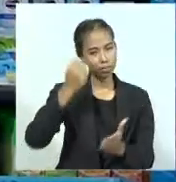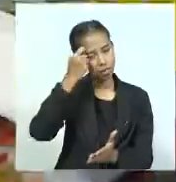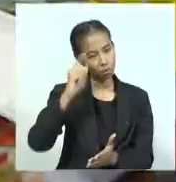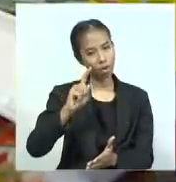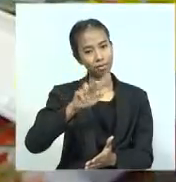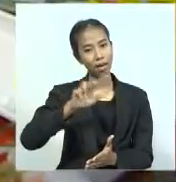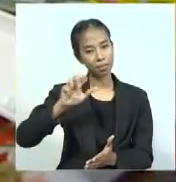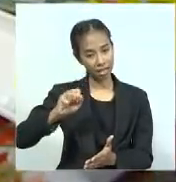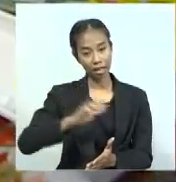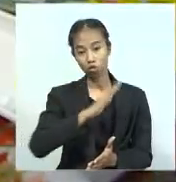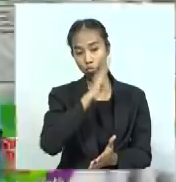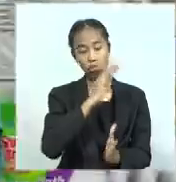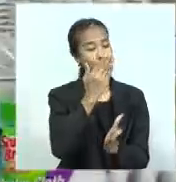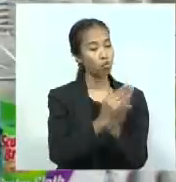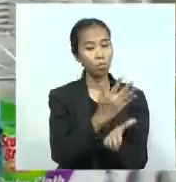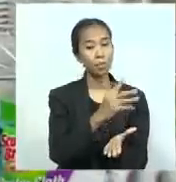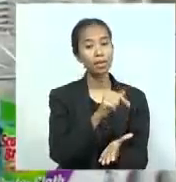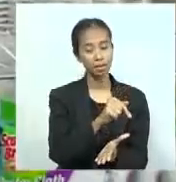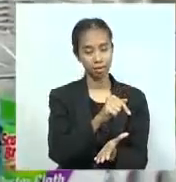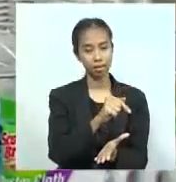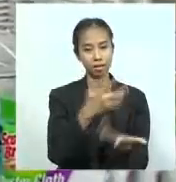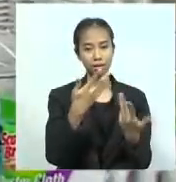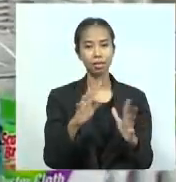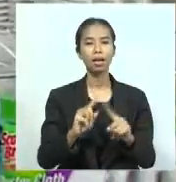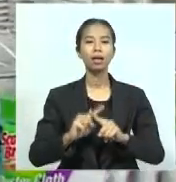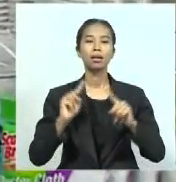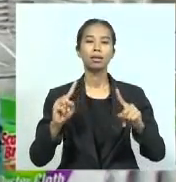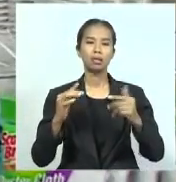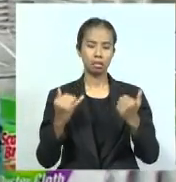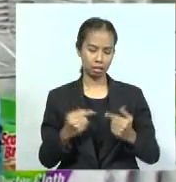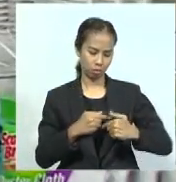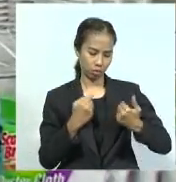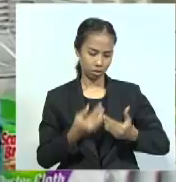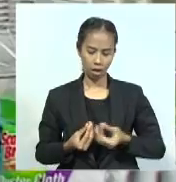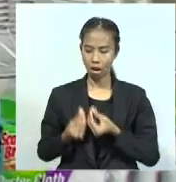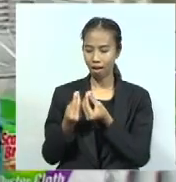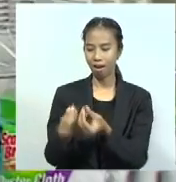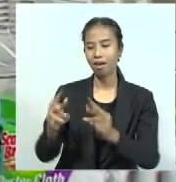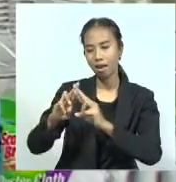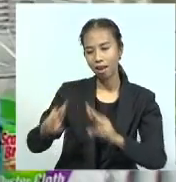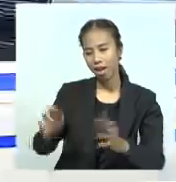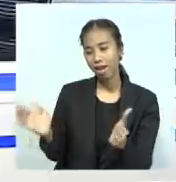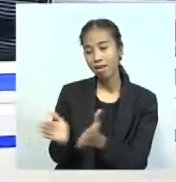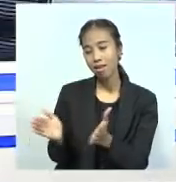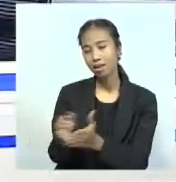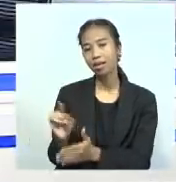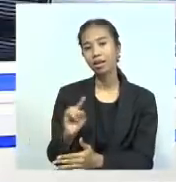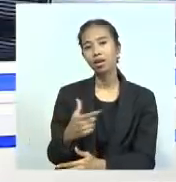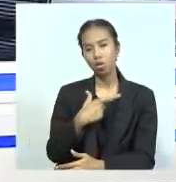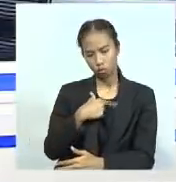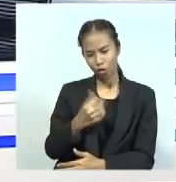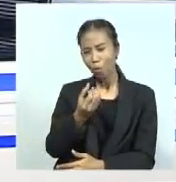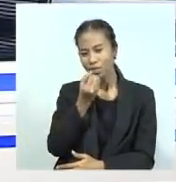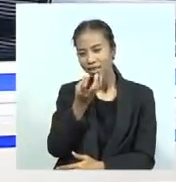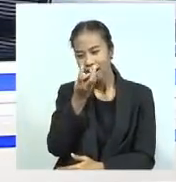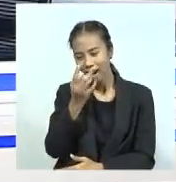300,000 บาทจนกว่าจะหยุดฝ่าฝืนค่ะแต่ก็ต้องให้กำลังใจพ่อค้าแม่ค้ารายย่อยด้วยนะเพราะดิฉันเป็นคนหนึ่งที่ชอบทานอาหาร